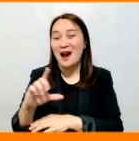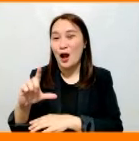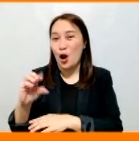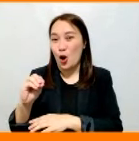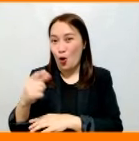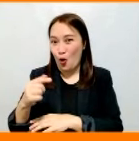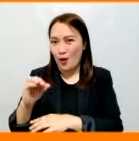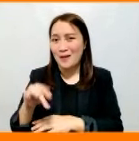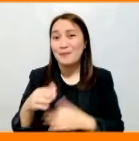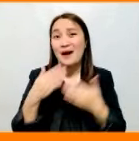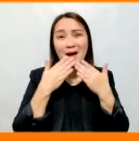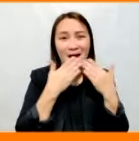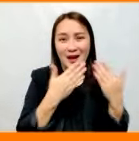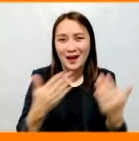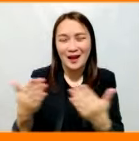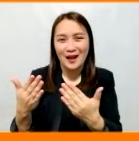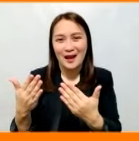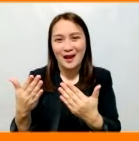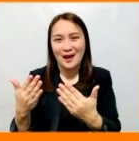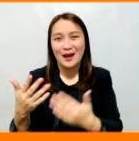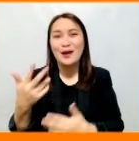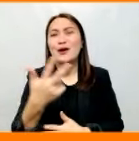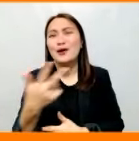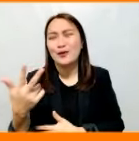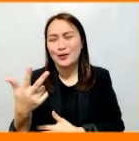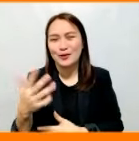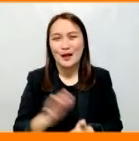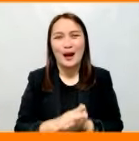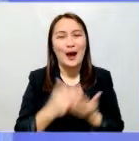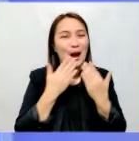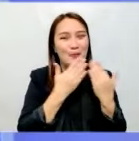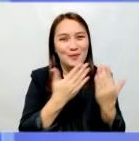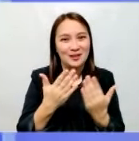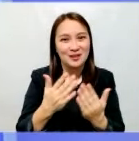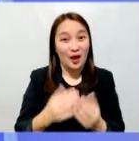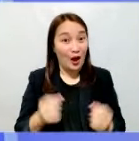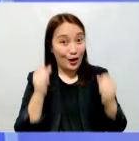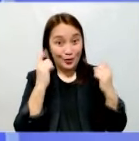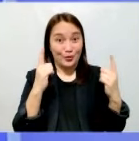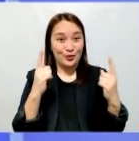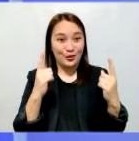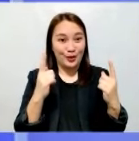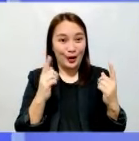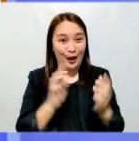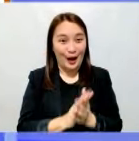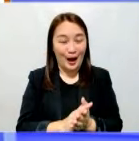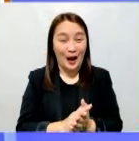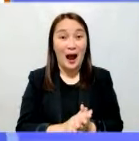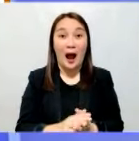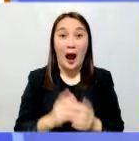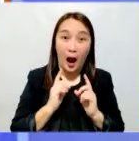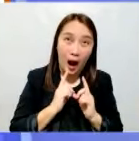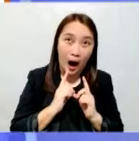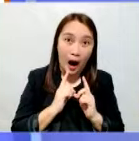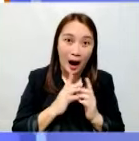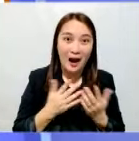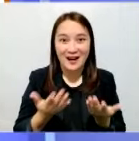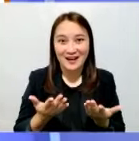Maraming salamat, Julius, Cheryl, Jiggy, mga nakakagulat, nakakabilib, nakakanganga at higit sa